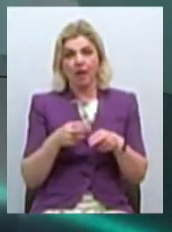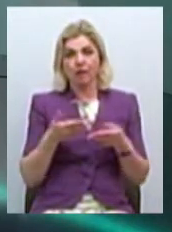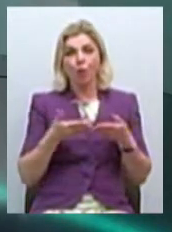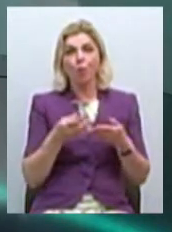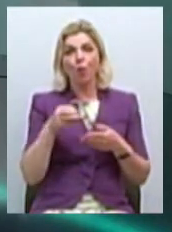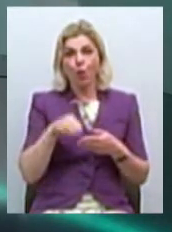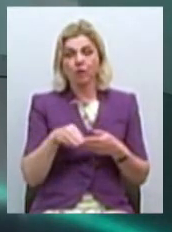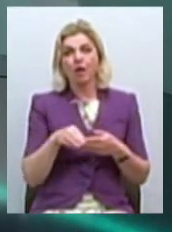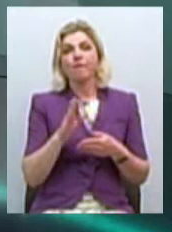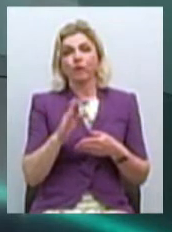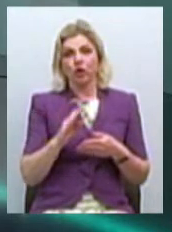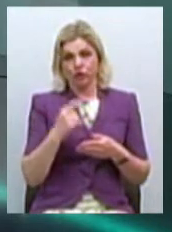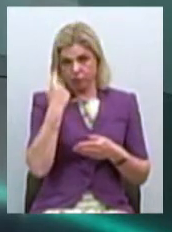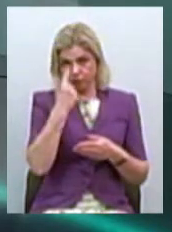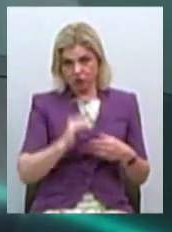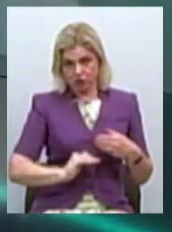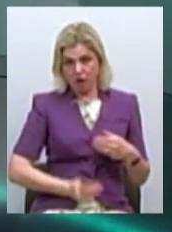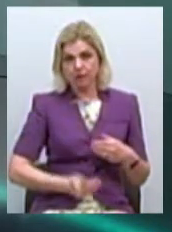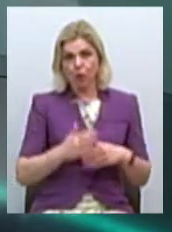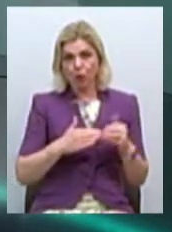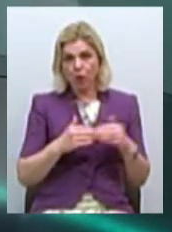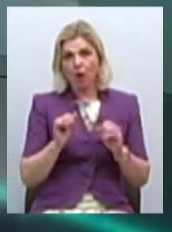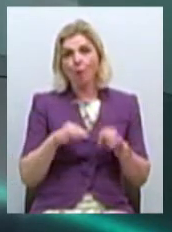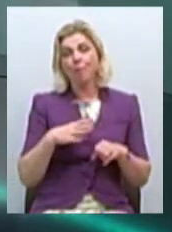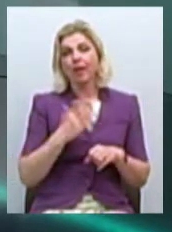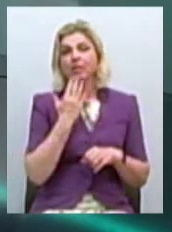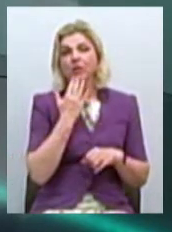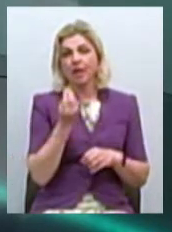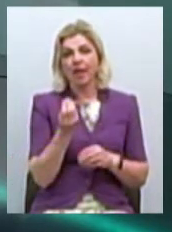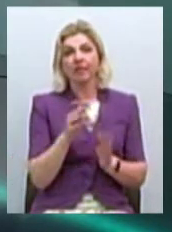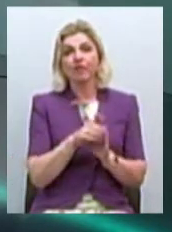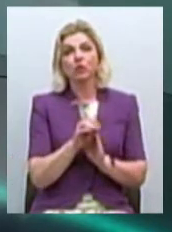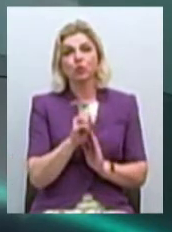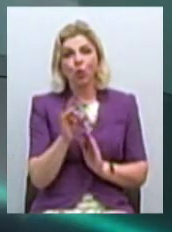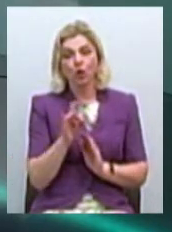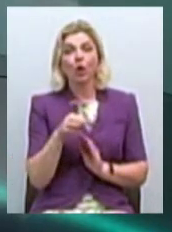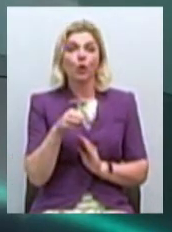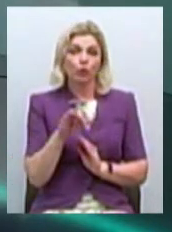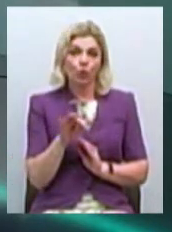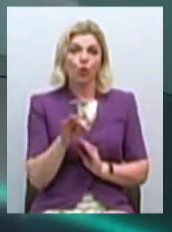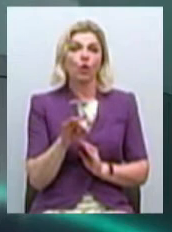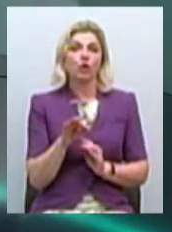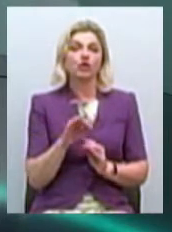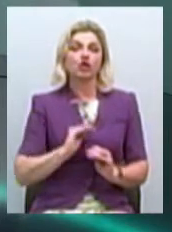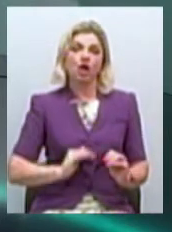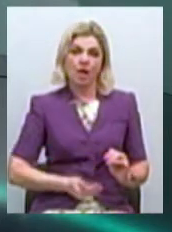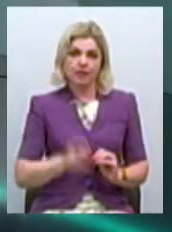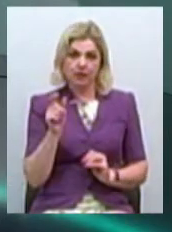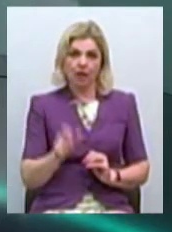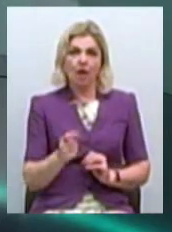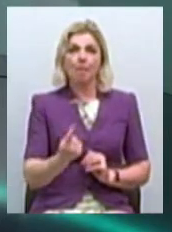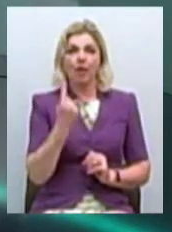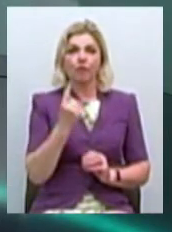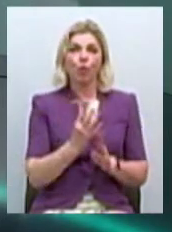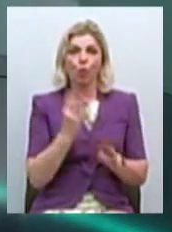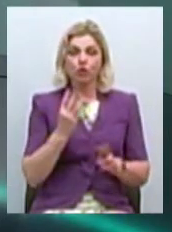в частные руки, возможно, там иностранного инвестора, то, естественно, частник, он в первую очередь